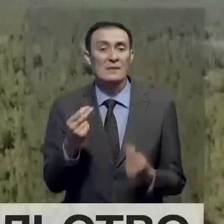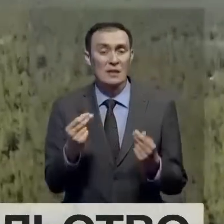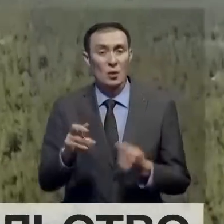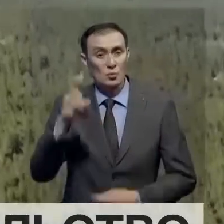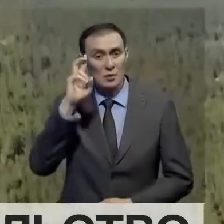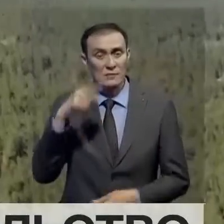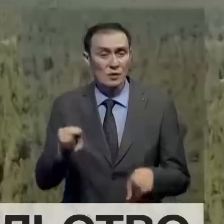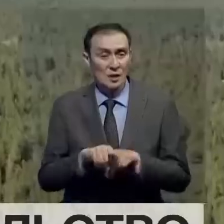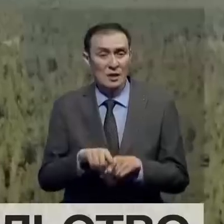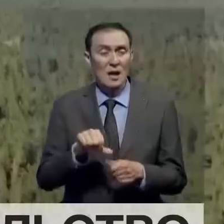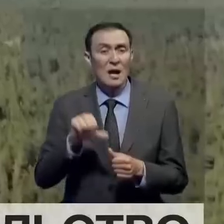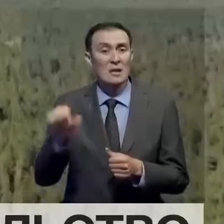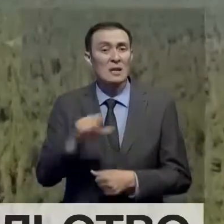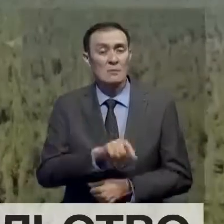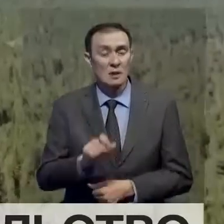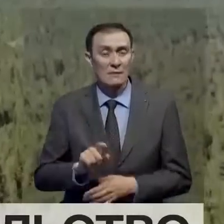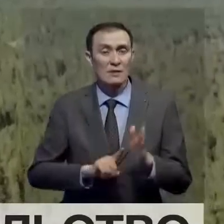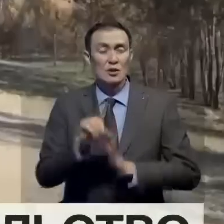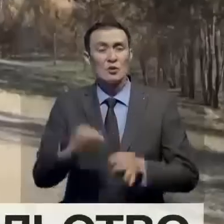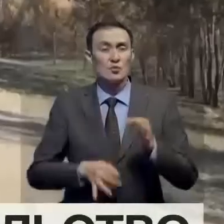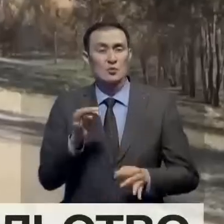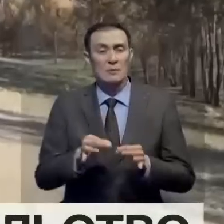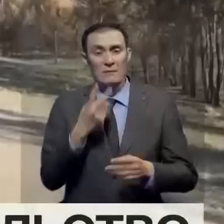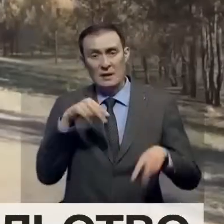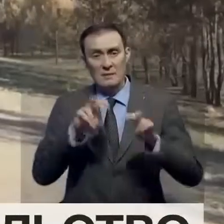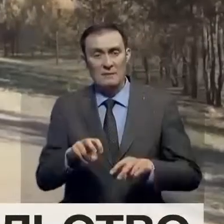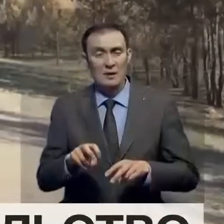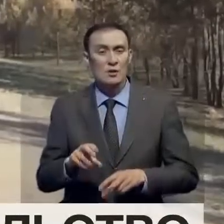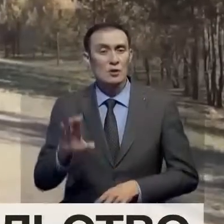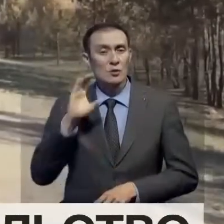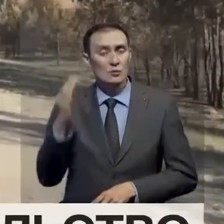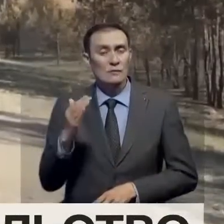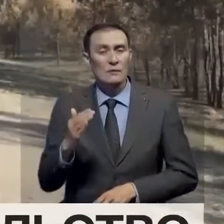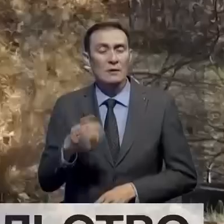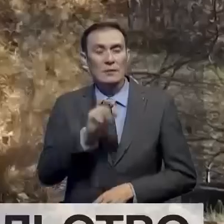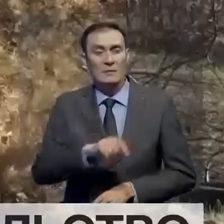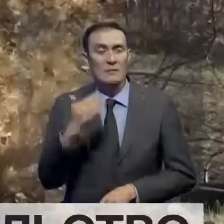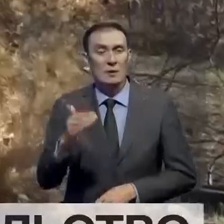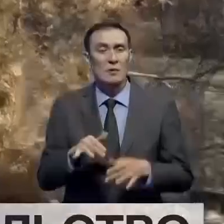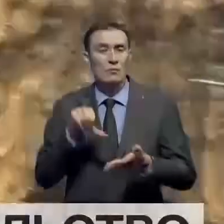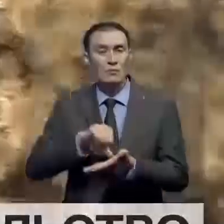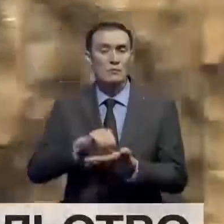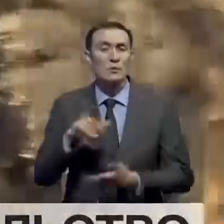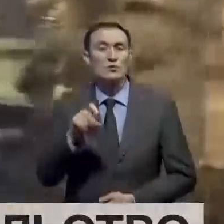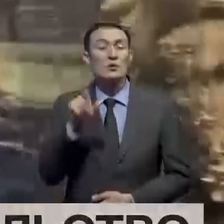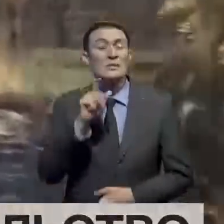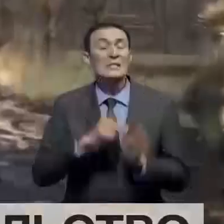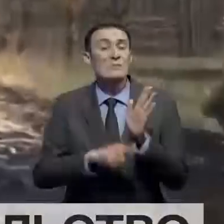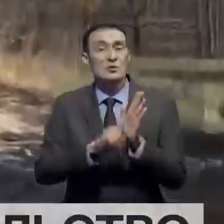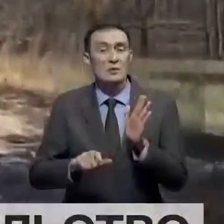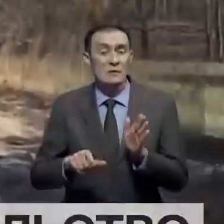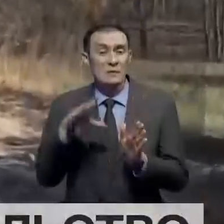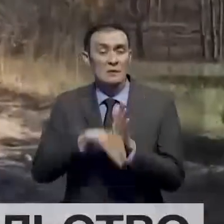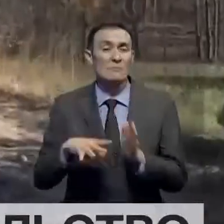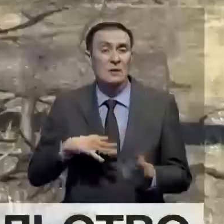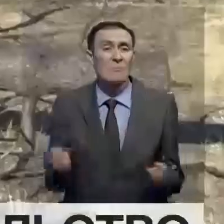как государству, так и отдельным гражданам. В начале судебного разбирательства заслушают потерпевших, их по делу 170 человек. Среди